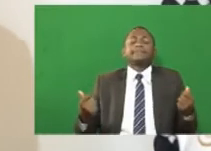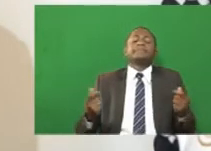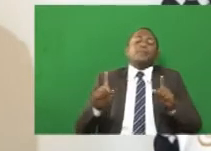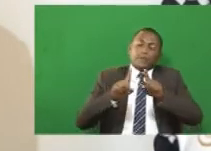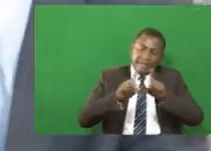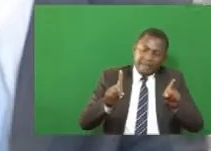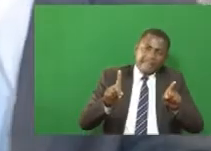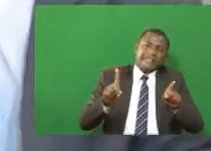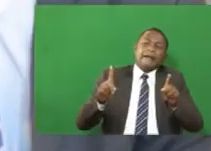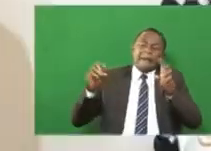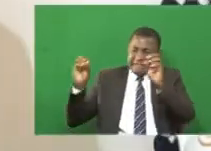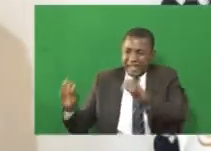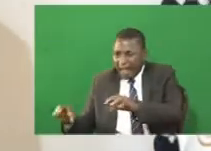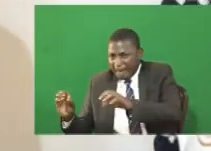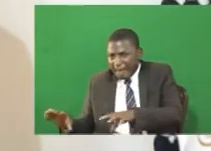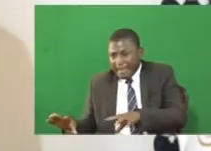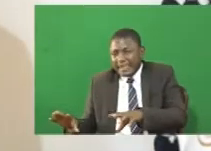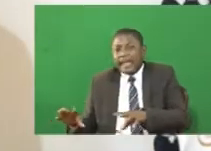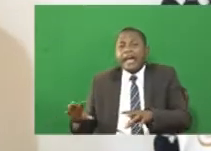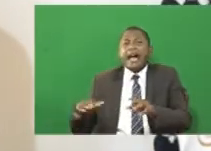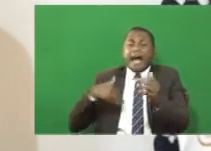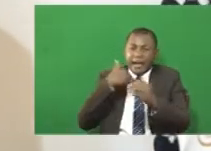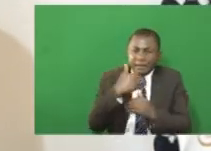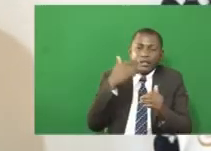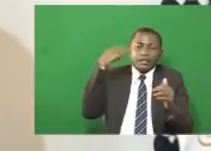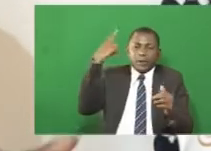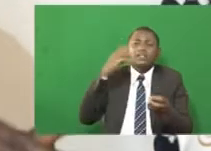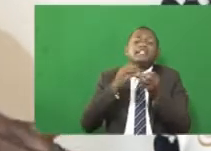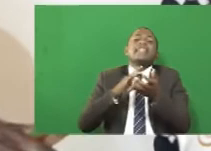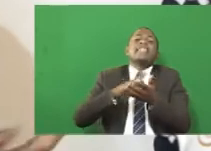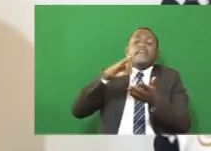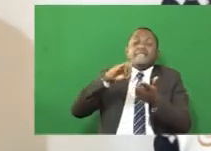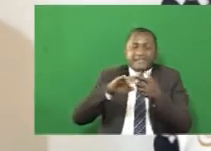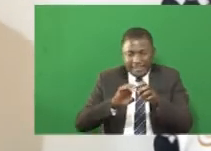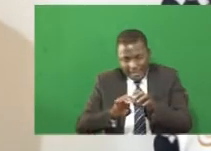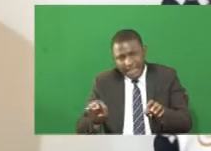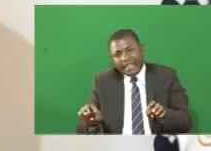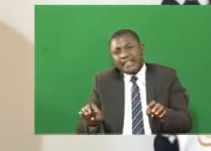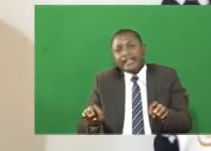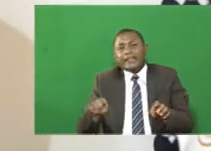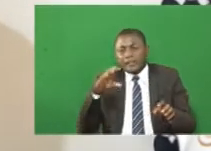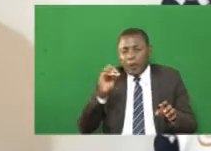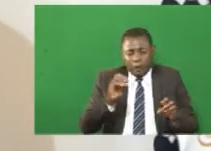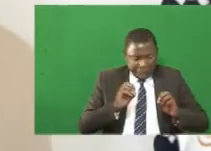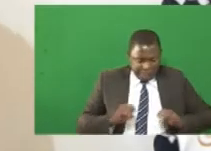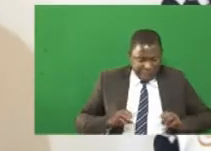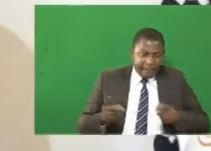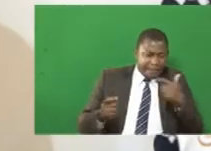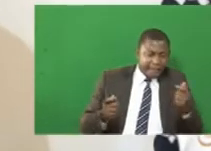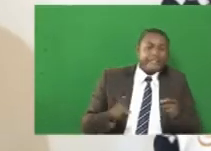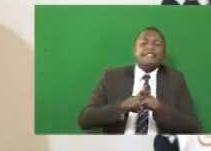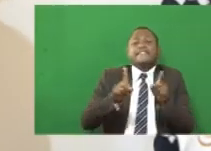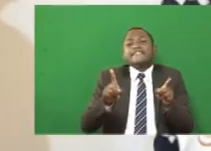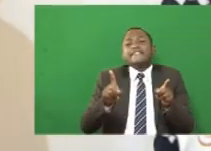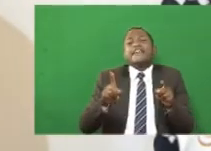muchiinzanisa matsamba apauraya. Apauraya. Munogona kufunga kuti ari kuti zvese nemasabata. Sabata remusi wechinomwe